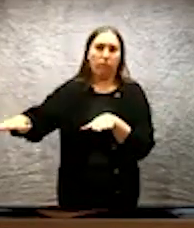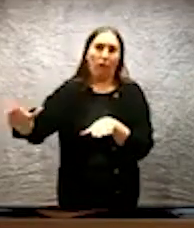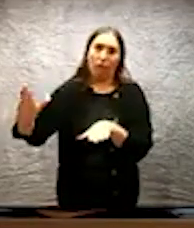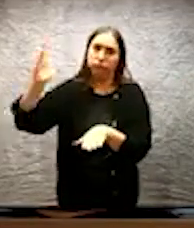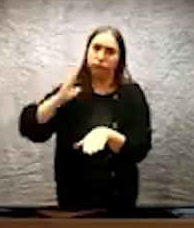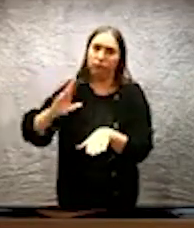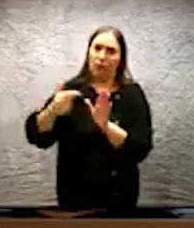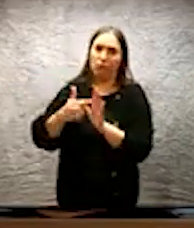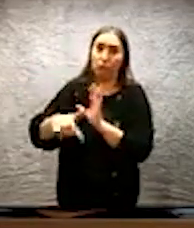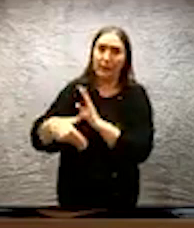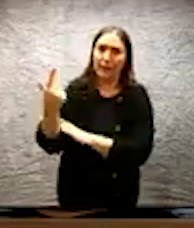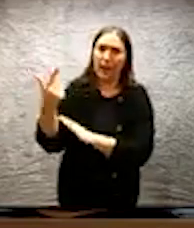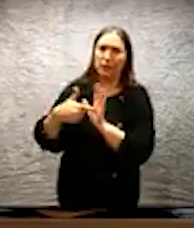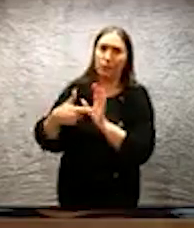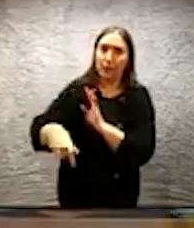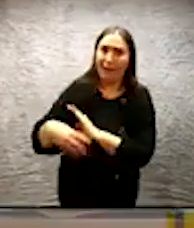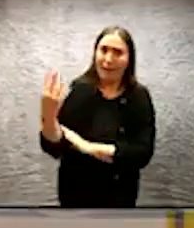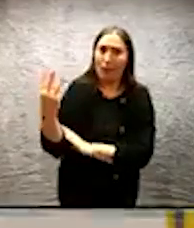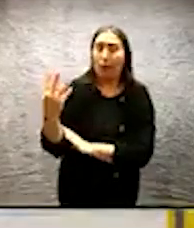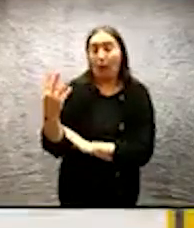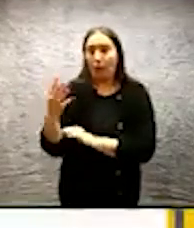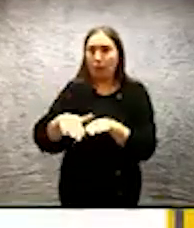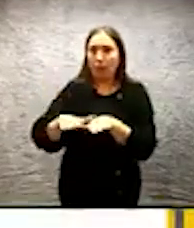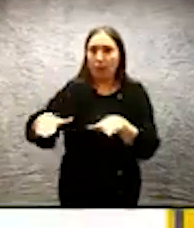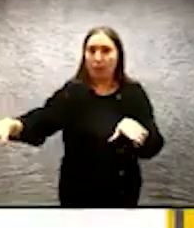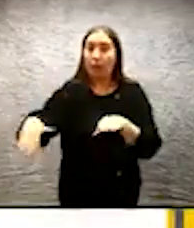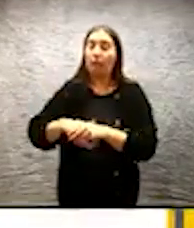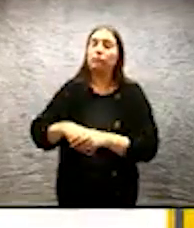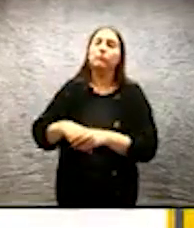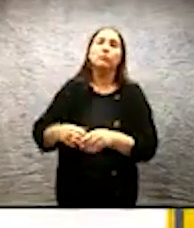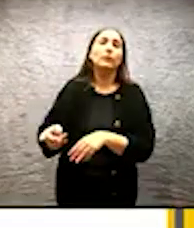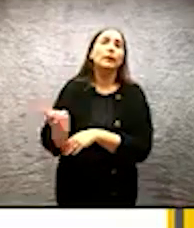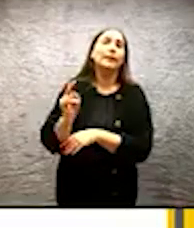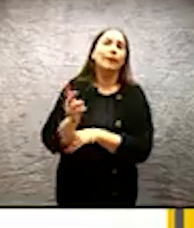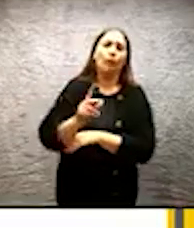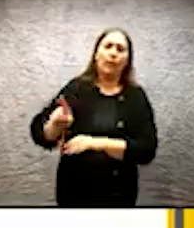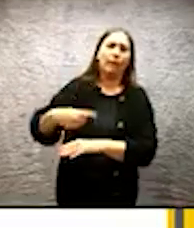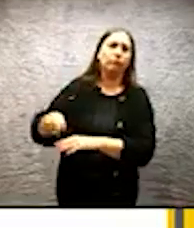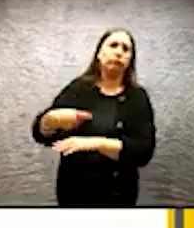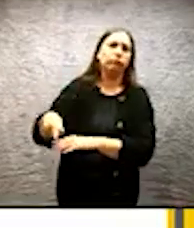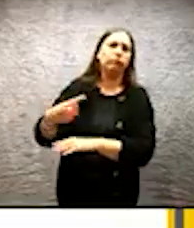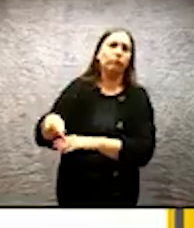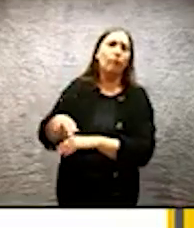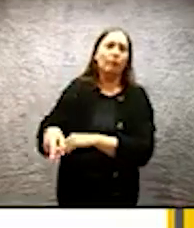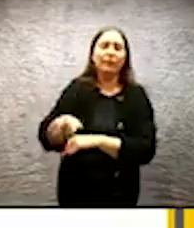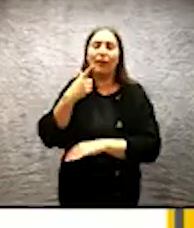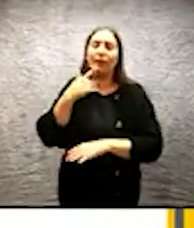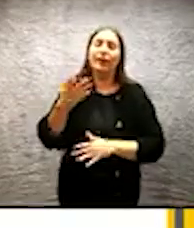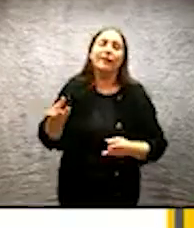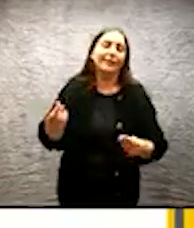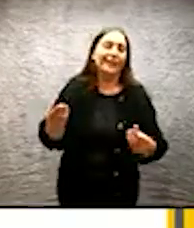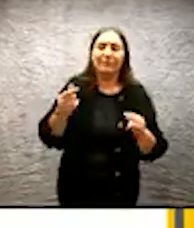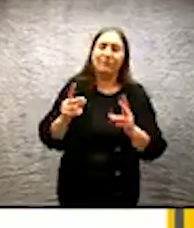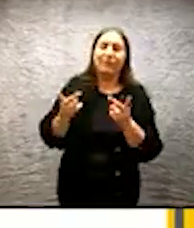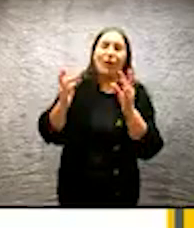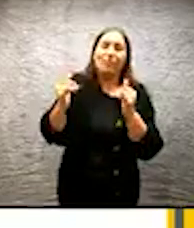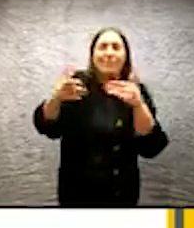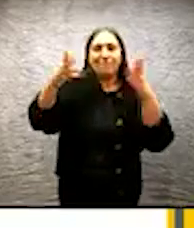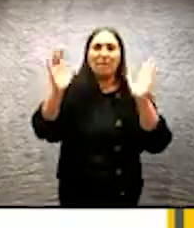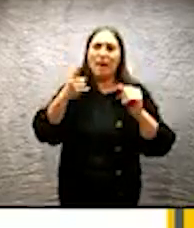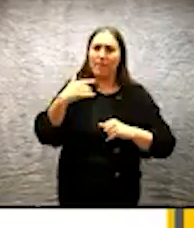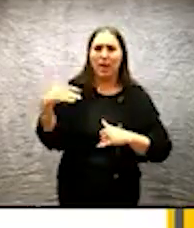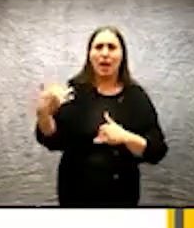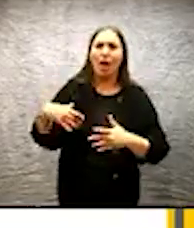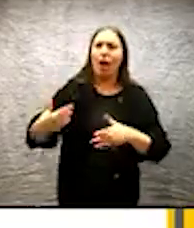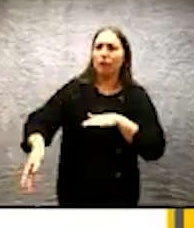de 2013-2014, donc au nombre de kilomètres, bien sûr, ce n'est pas tout à fait représentatif, mais ils étaient quand même pas